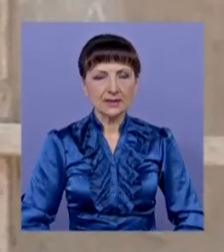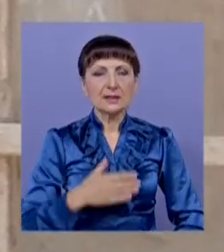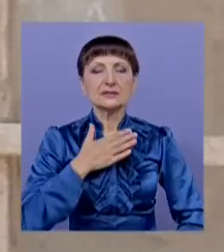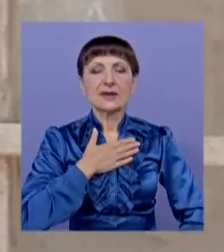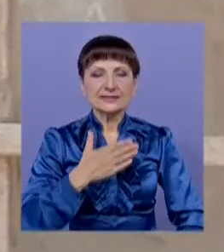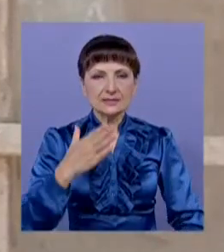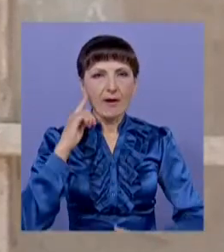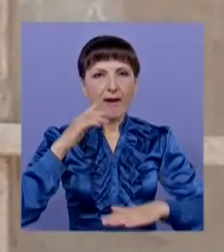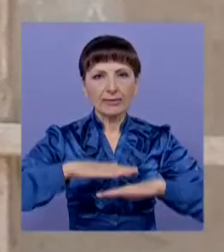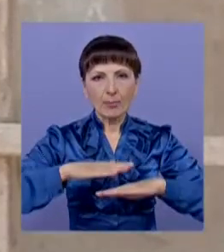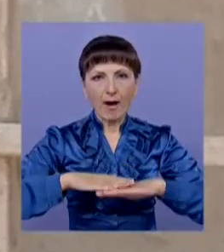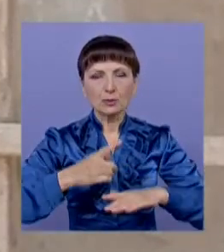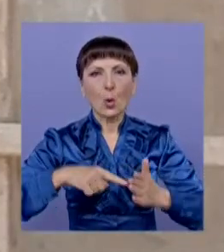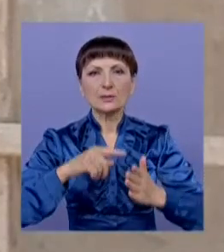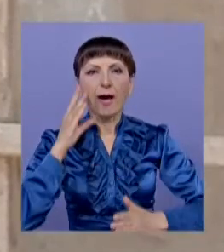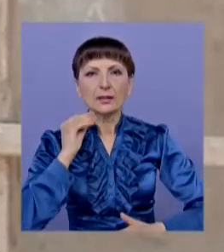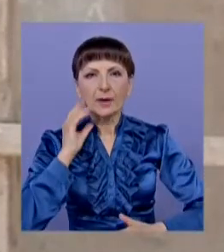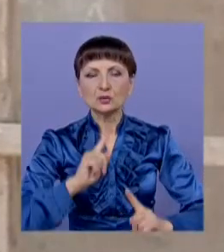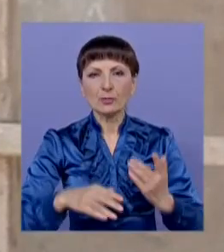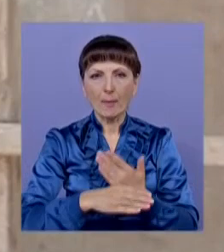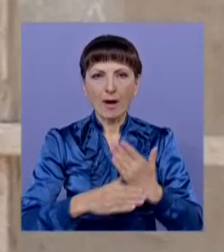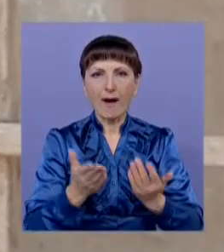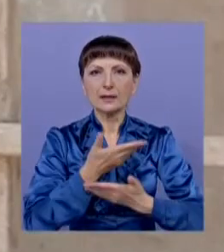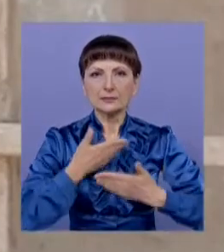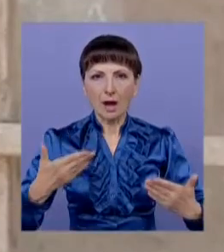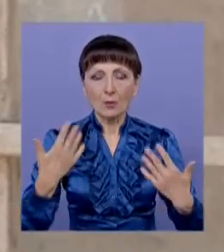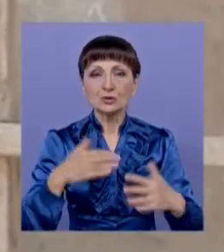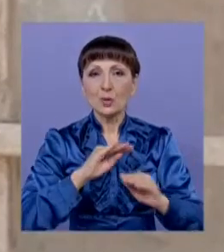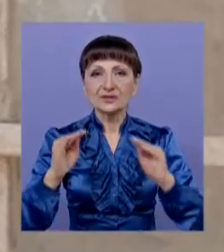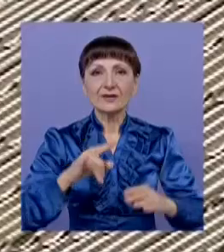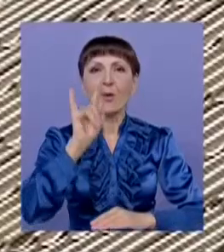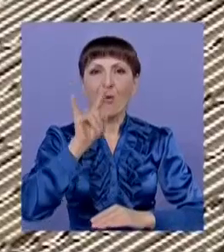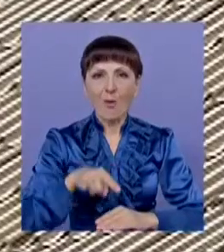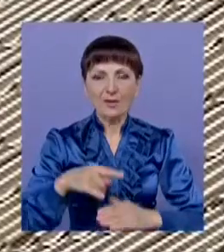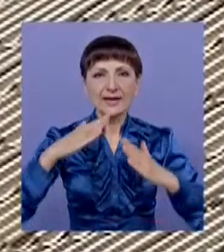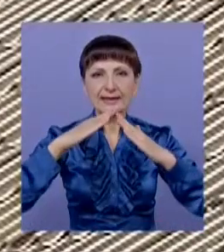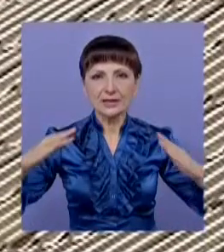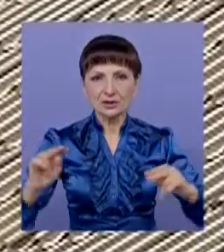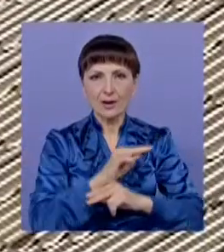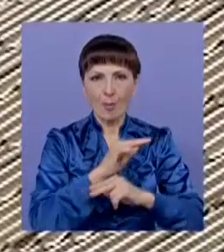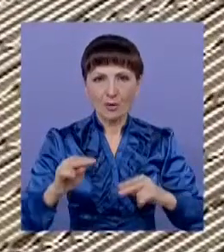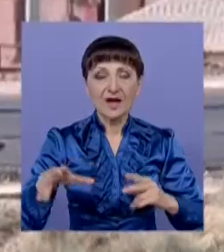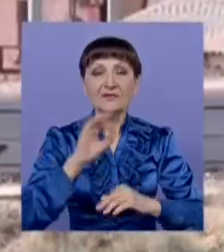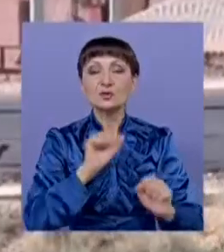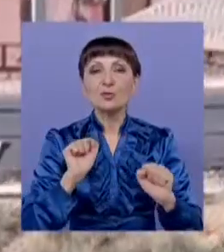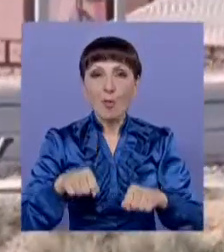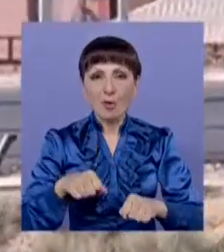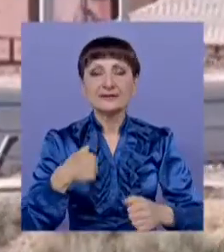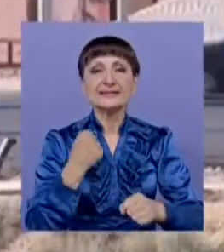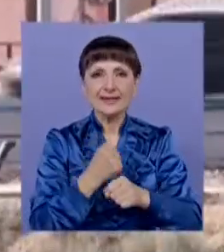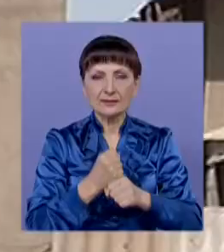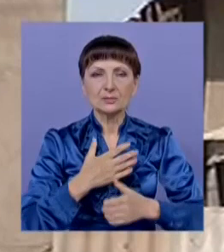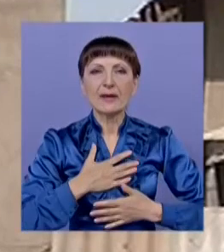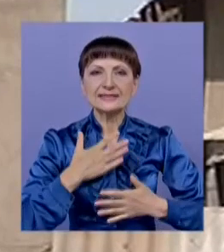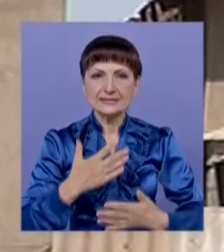Спасибо акимату города Алматы за то, что помогает нам. Нам вот установили окна, крышу дома отремонтировали. Все, что могут, делают.